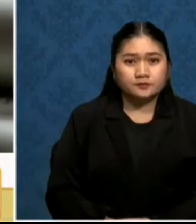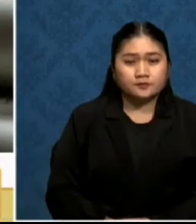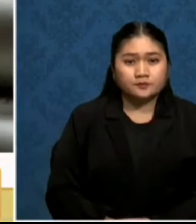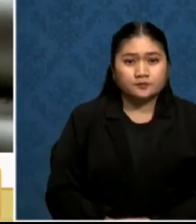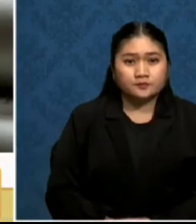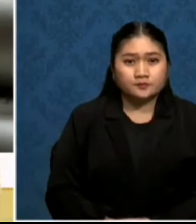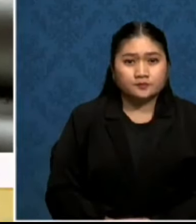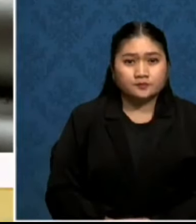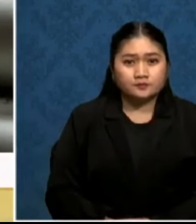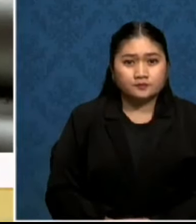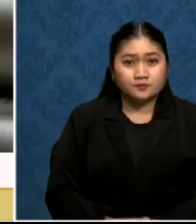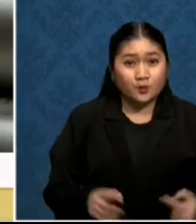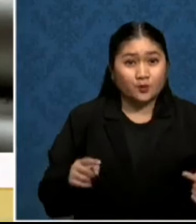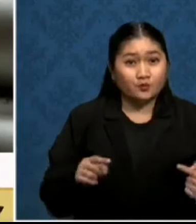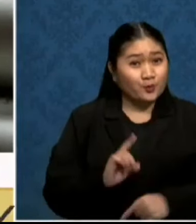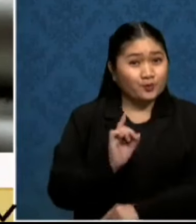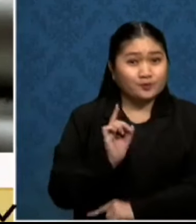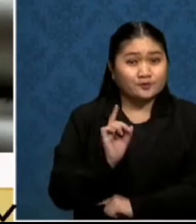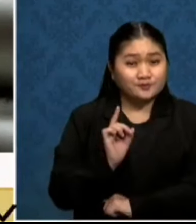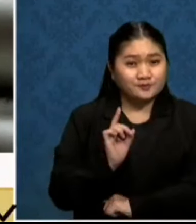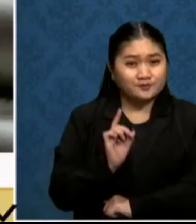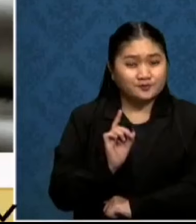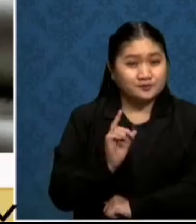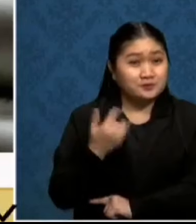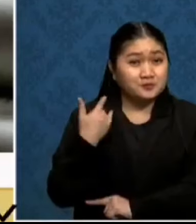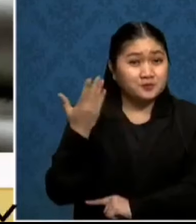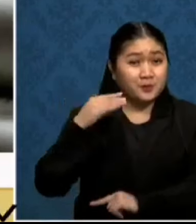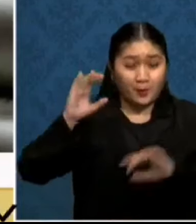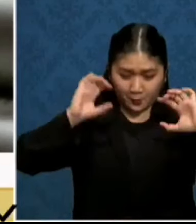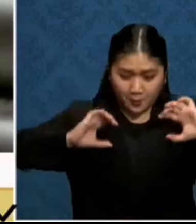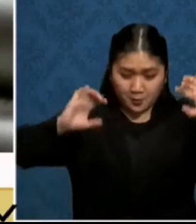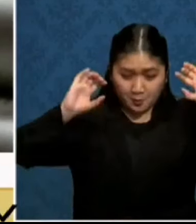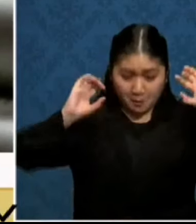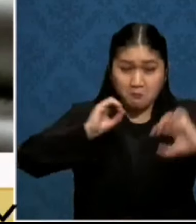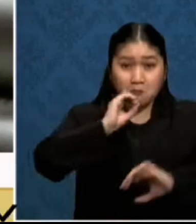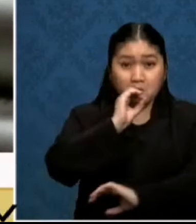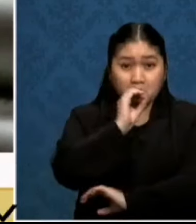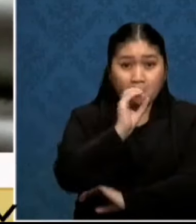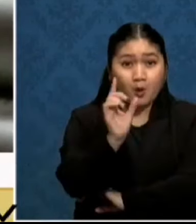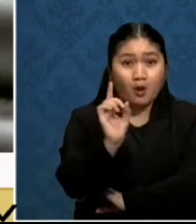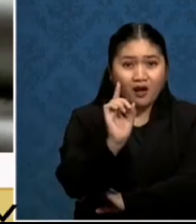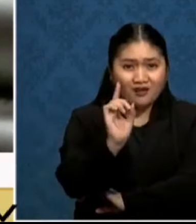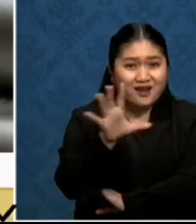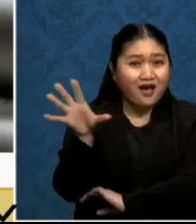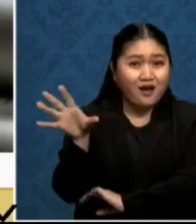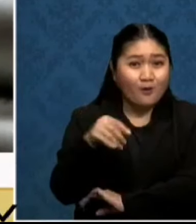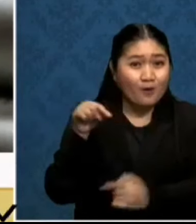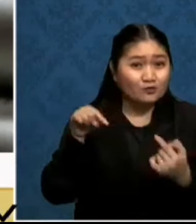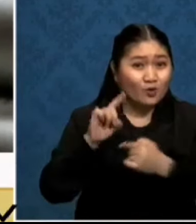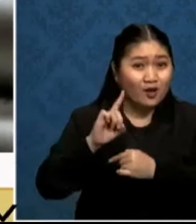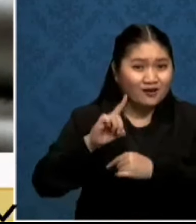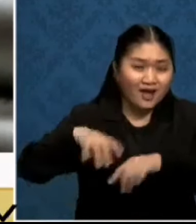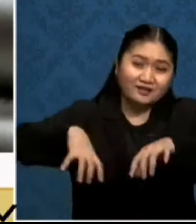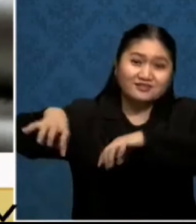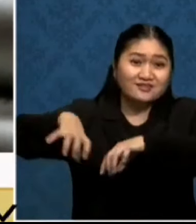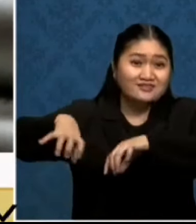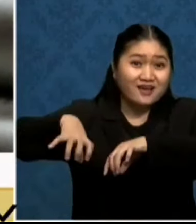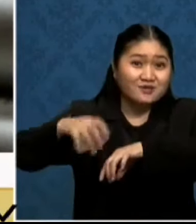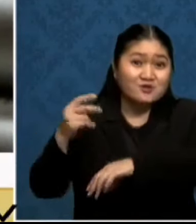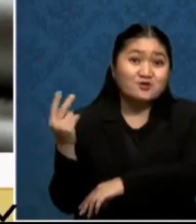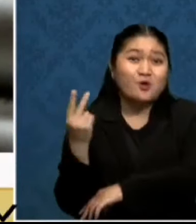แจกโดยเฉพาะที่รัฐบาลอ้างว่าจะเอามาจากการบริหารจัดการ 2ก้อน